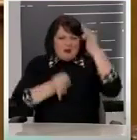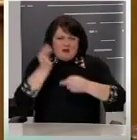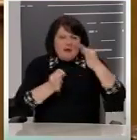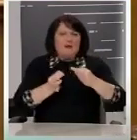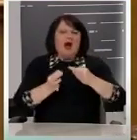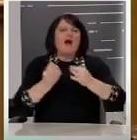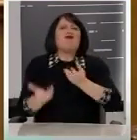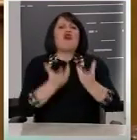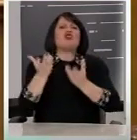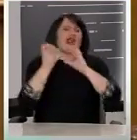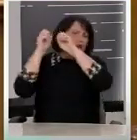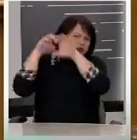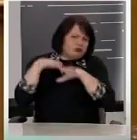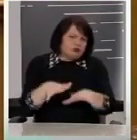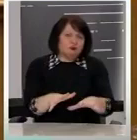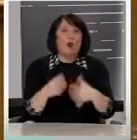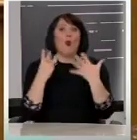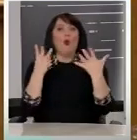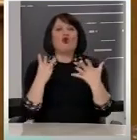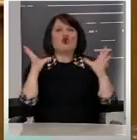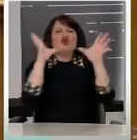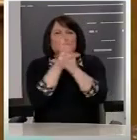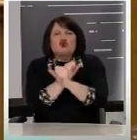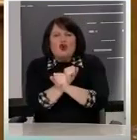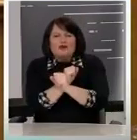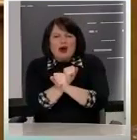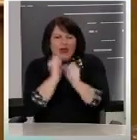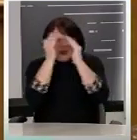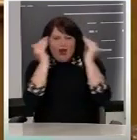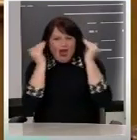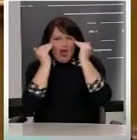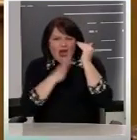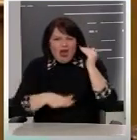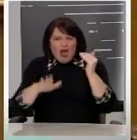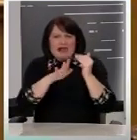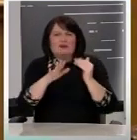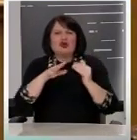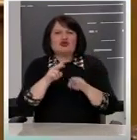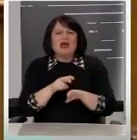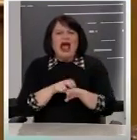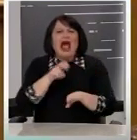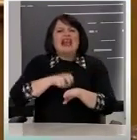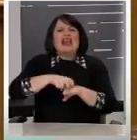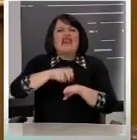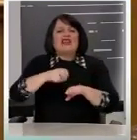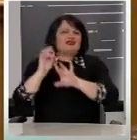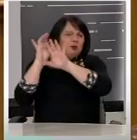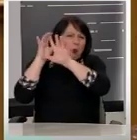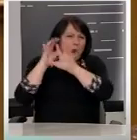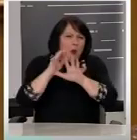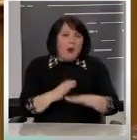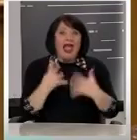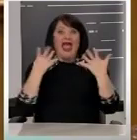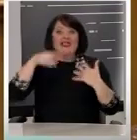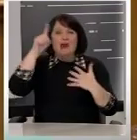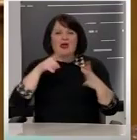τον ουρανό. 8, σκοτίνιασε η γη της Αιγύπτου από την σμήνη των ακριδών. 9, για 3 ημέρες